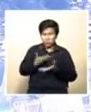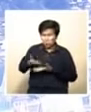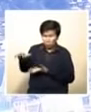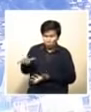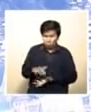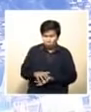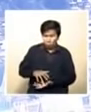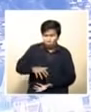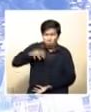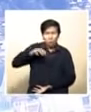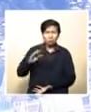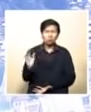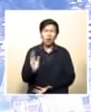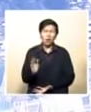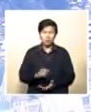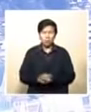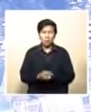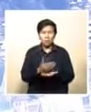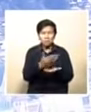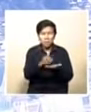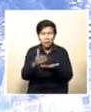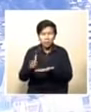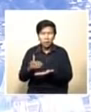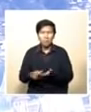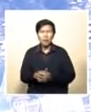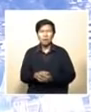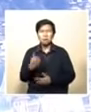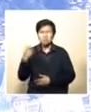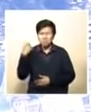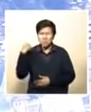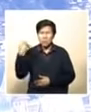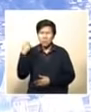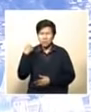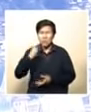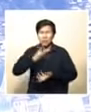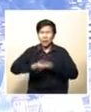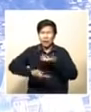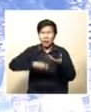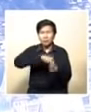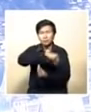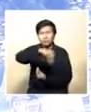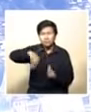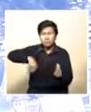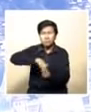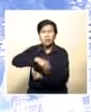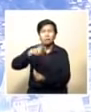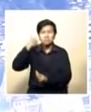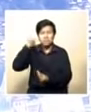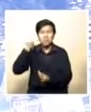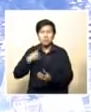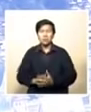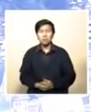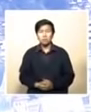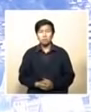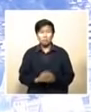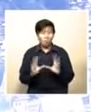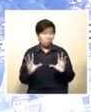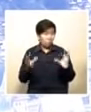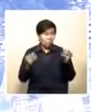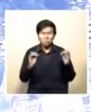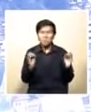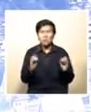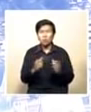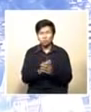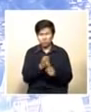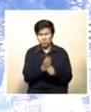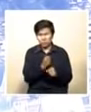ความเชื่อว่าอีกไม่กี่วันมันก็จะมาถึงภาวะที่ไข่ไก่เฟ้อคือล้นตลาด